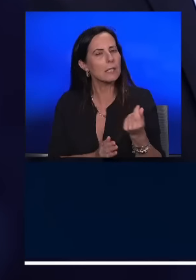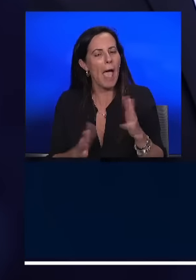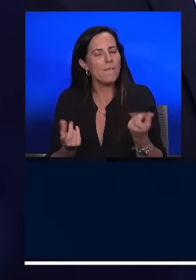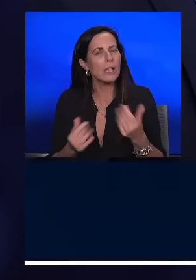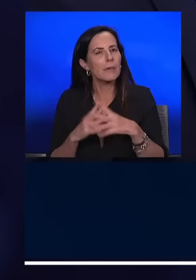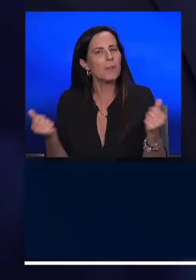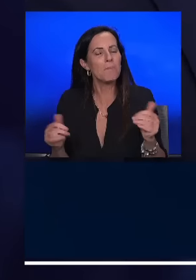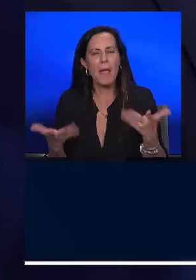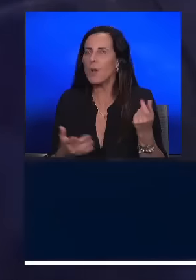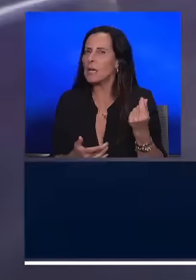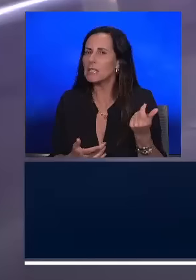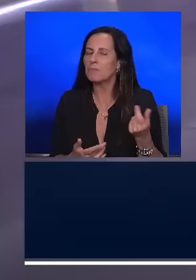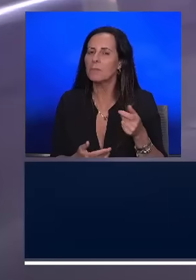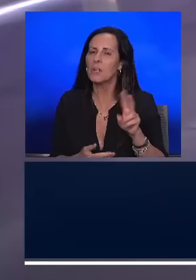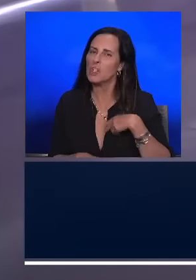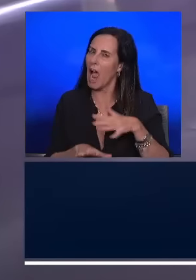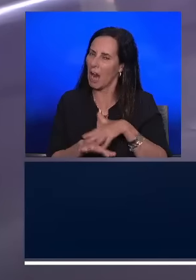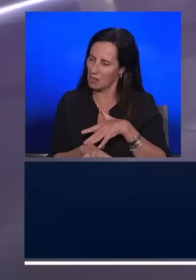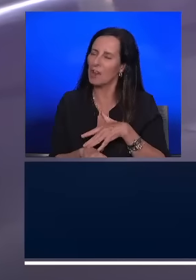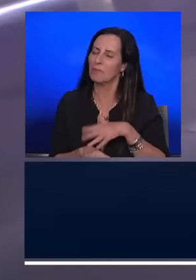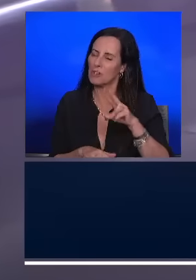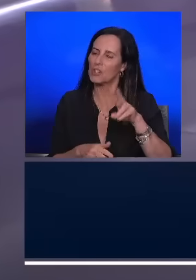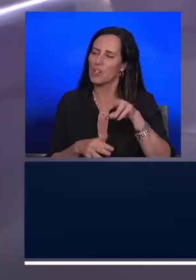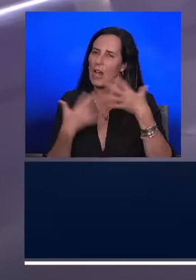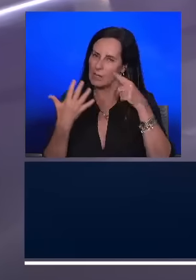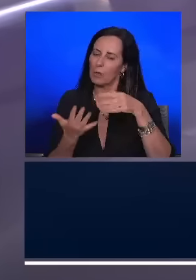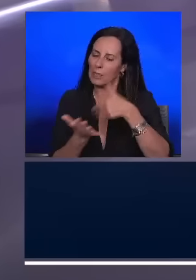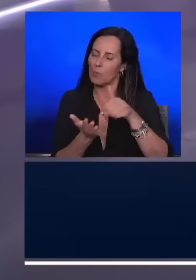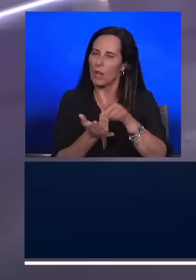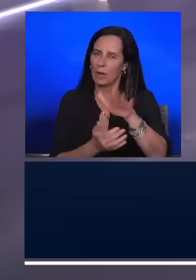הלך? לאן הוא נותב? יש לי הרגשה שעוד יהיה המשך לסיפור עוד הזה. עוד ידובר. תודה, דניאל.